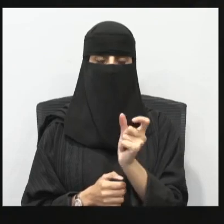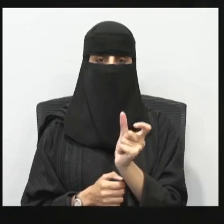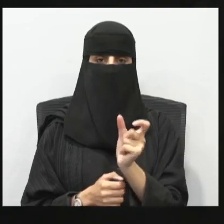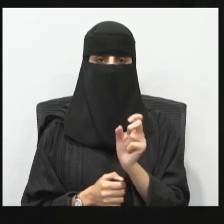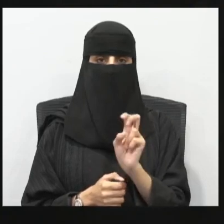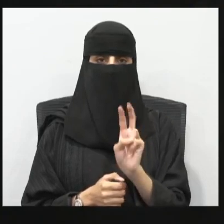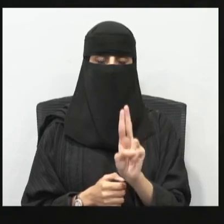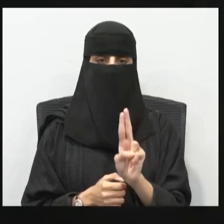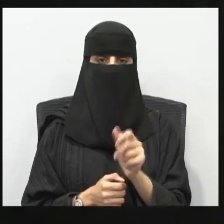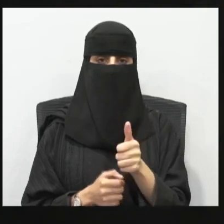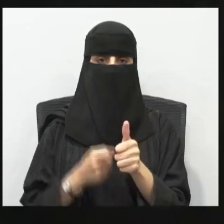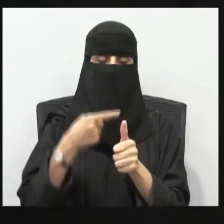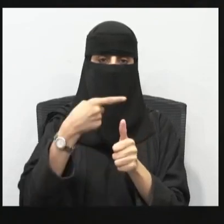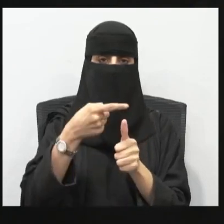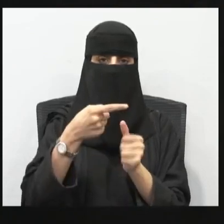انت